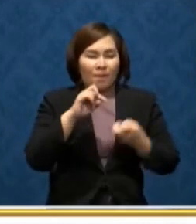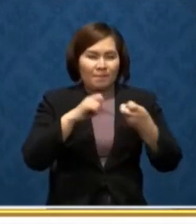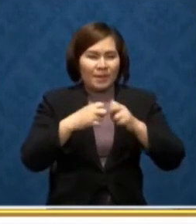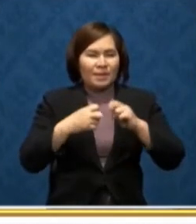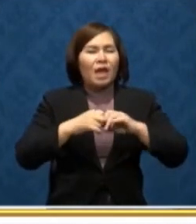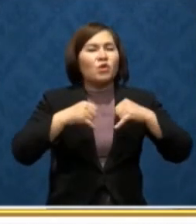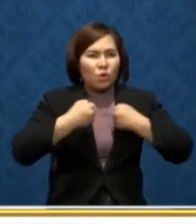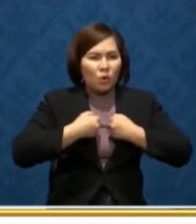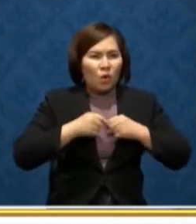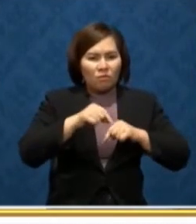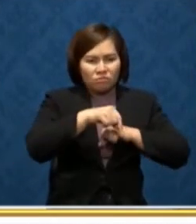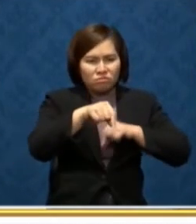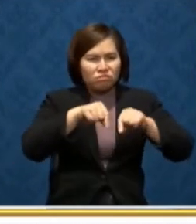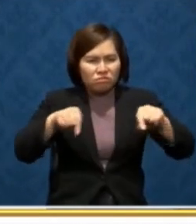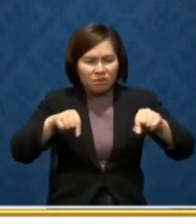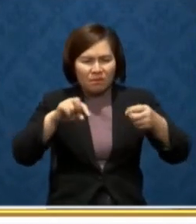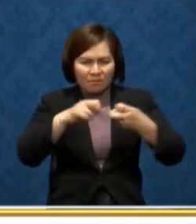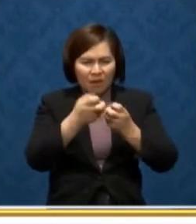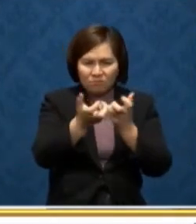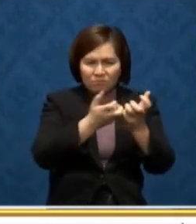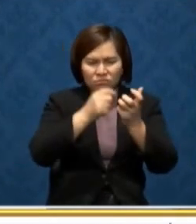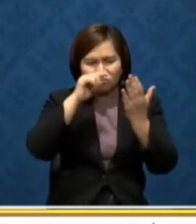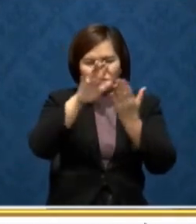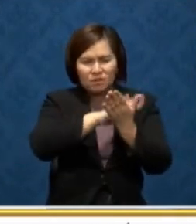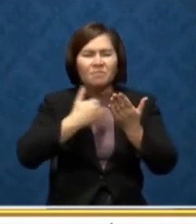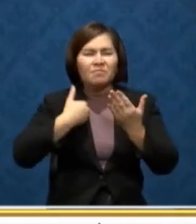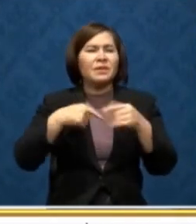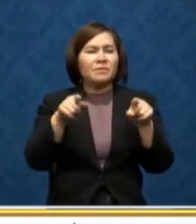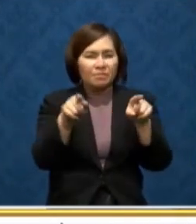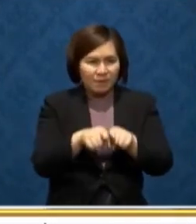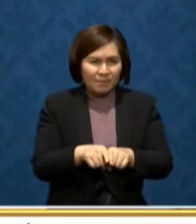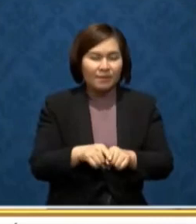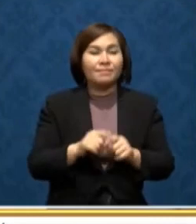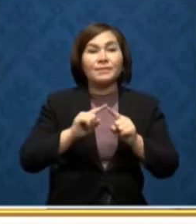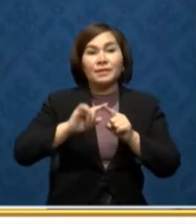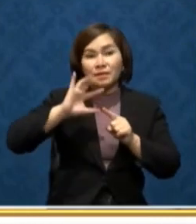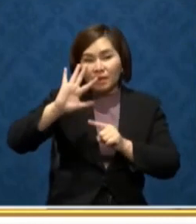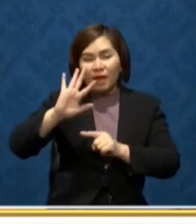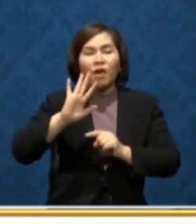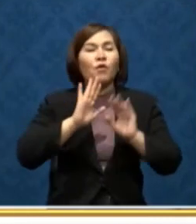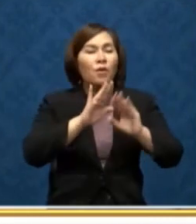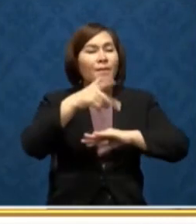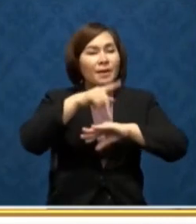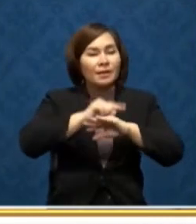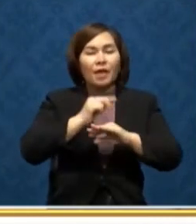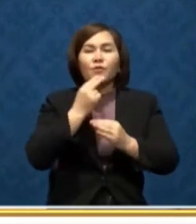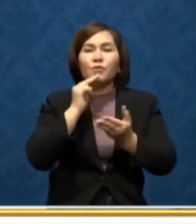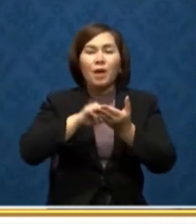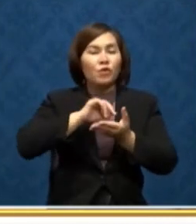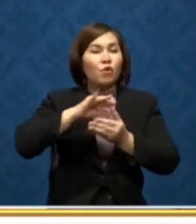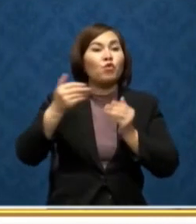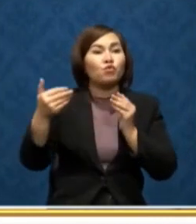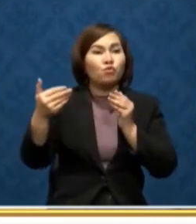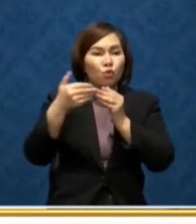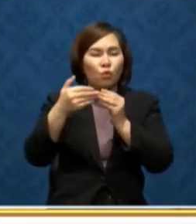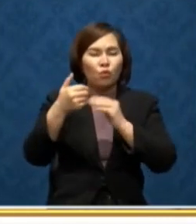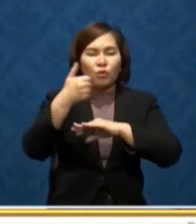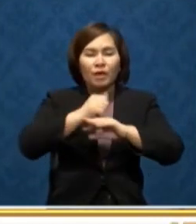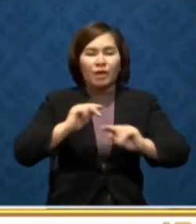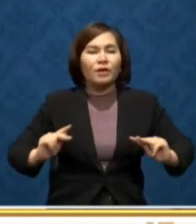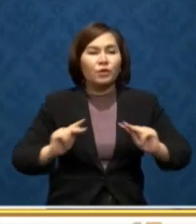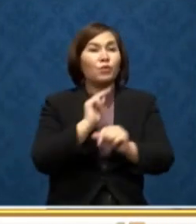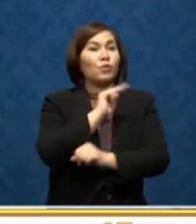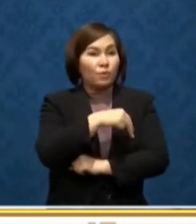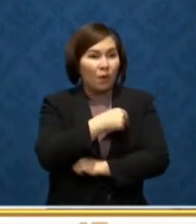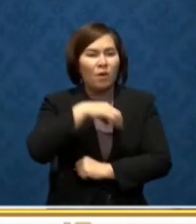มปัหา เช่นนี้มีอยู่ทั่วประเทศครั stringําหราชครัขอใหทาประทานได้มหนัสือถงรมนตรีovanกระซวรสาทรนูรุฐ